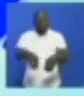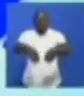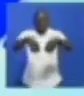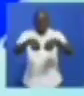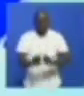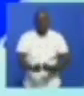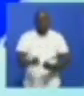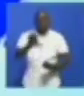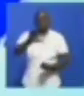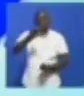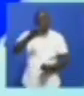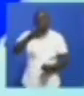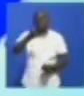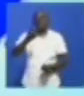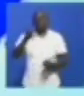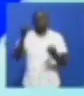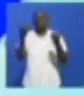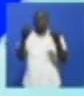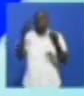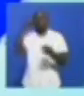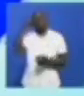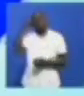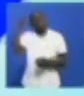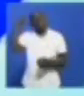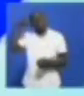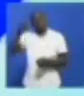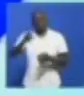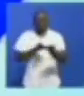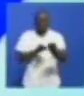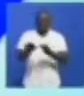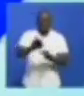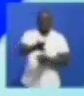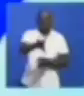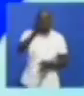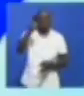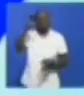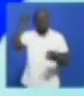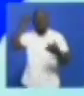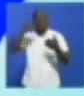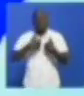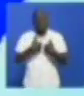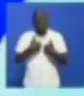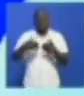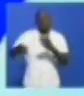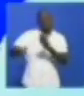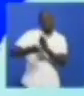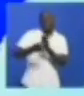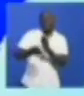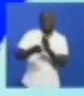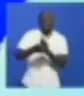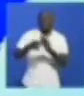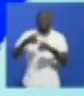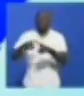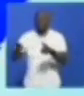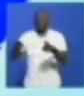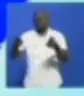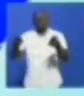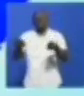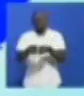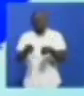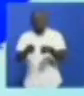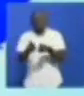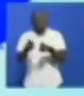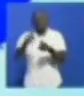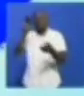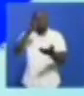carrière. Plusieurs raisons sont évoquées pour expliquer ce choix. Il y a d'abord l'argument économique, mais aussi celui